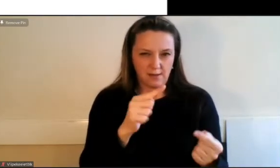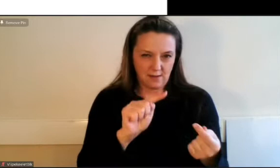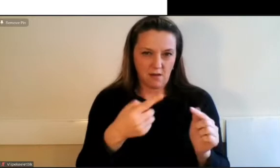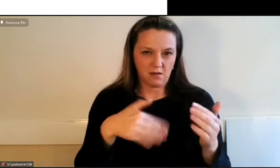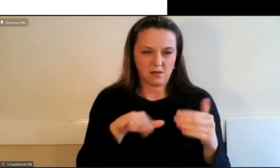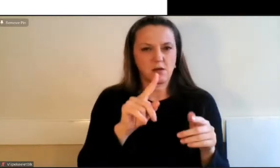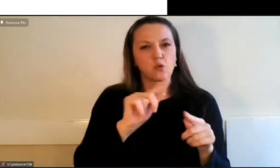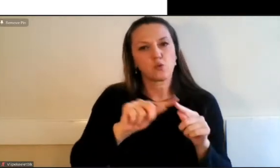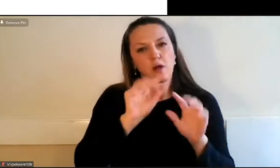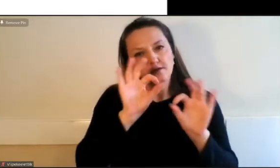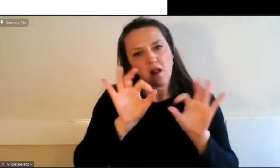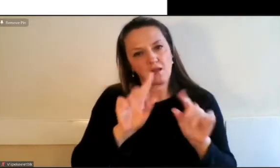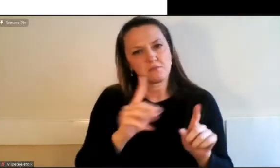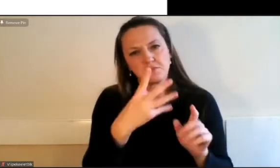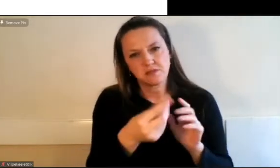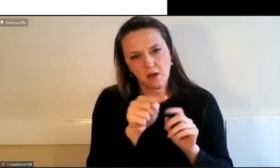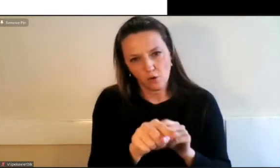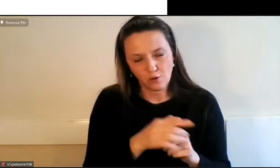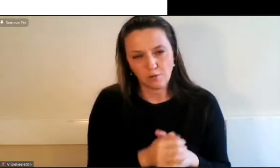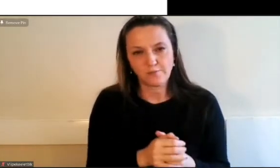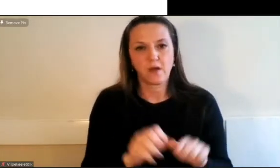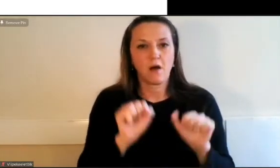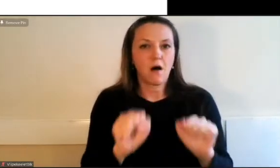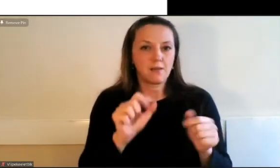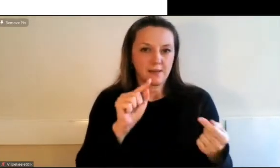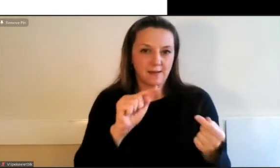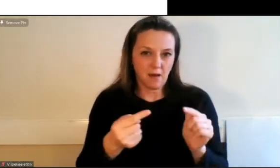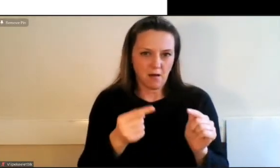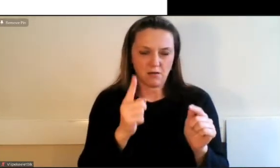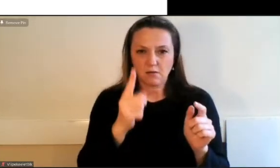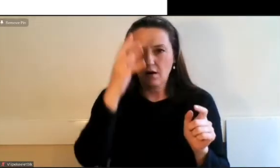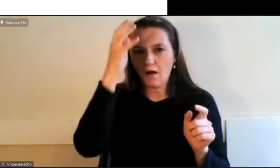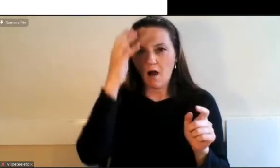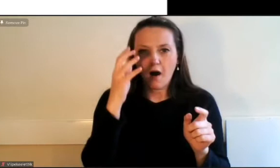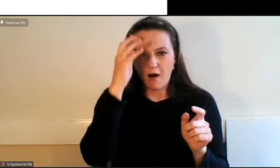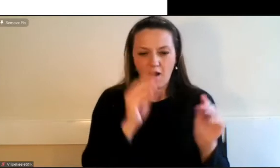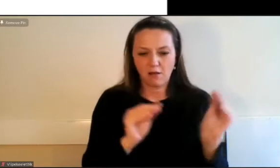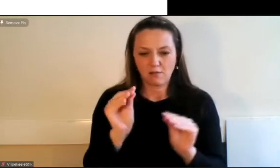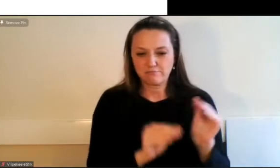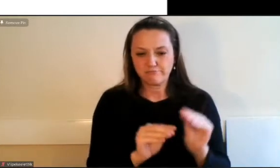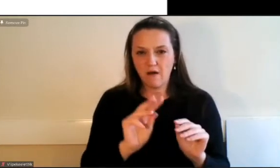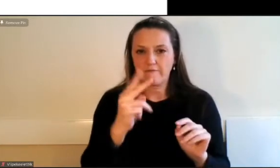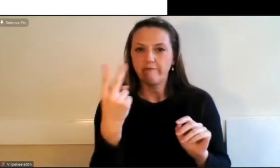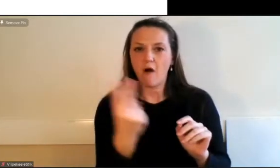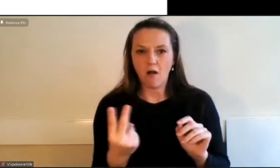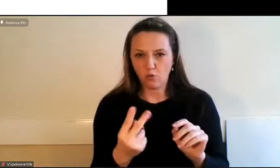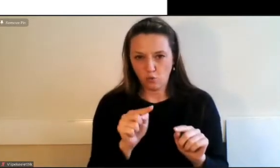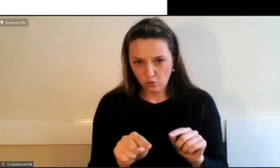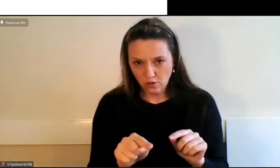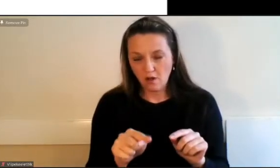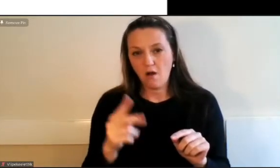niiviisi juba tundma õppima, et ei oleks see kehale ohtlik. Et selleks ajaks, kui selle